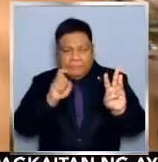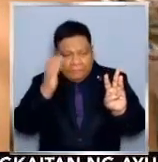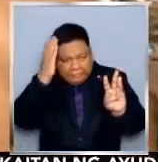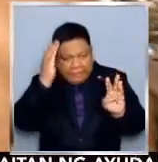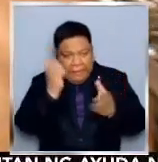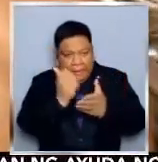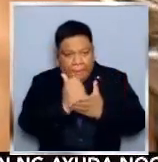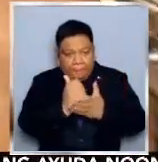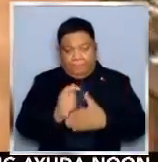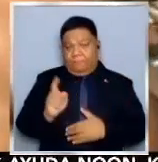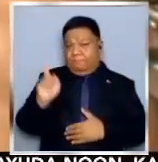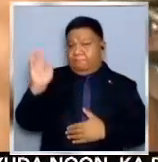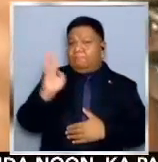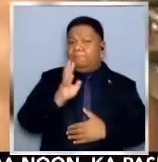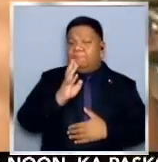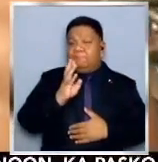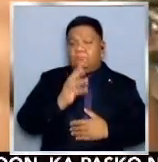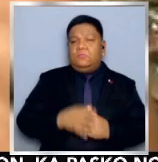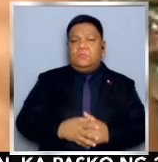Wala na tayo bahay na eh.